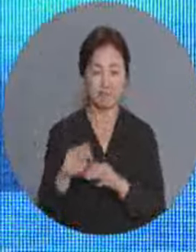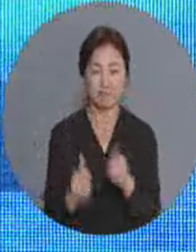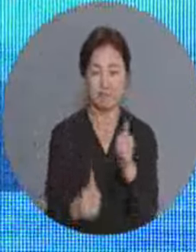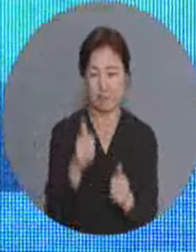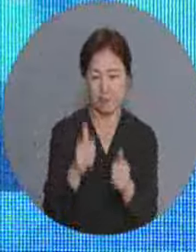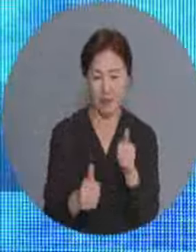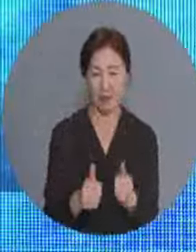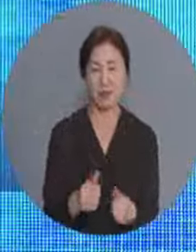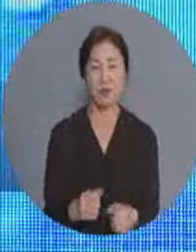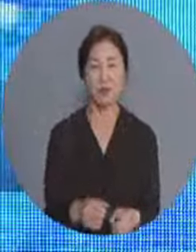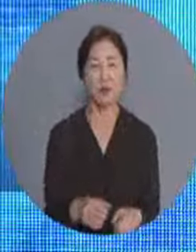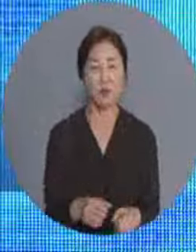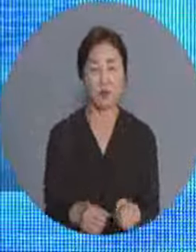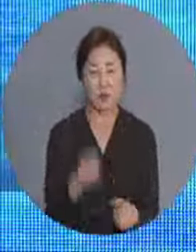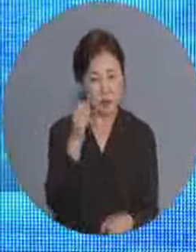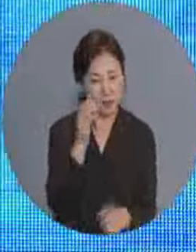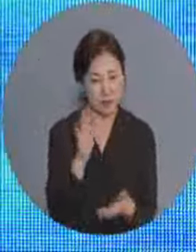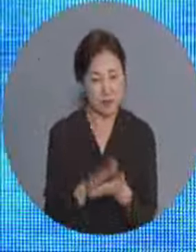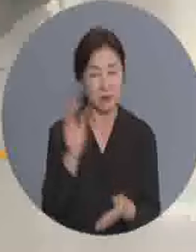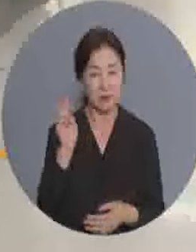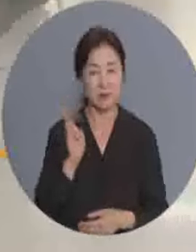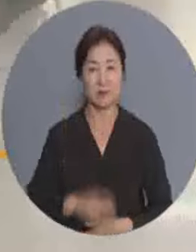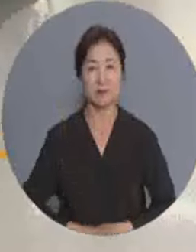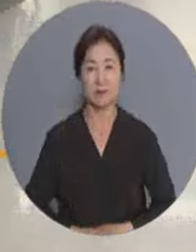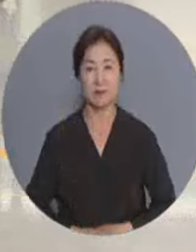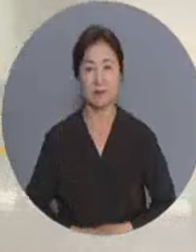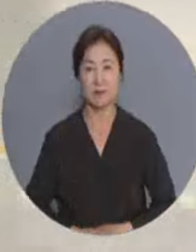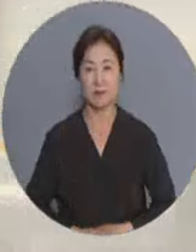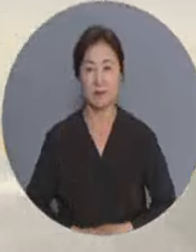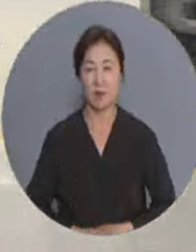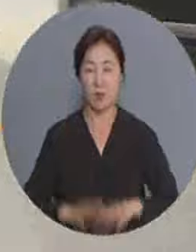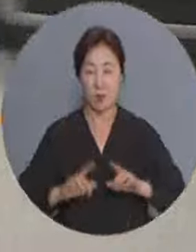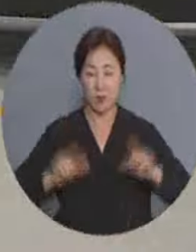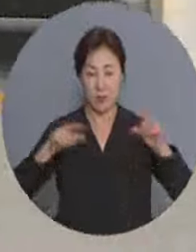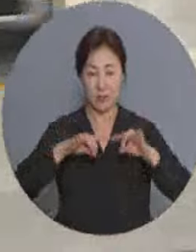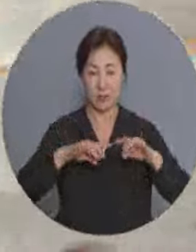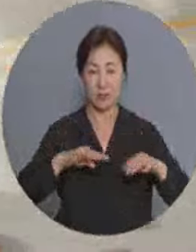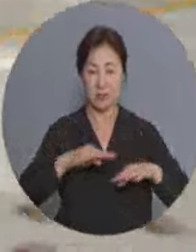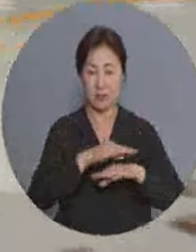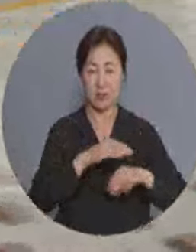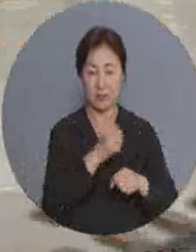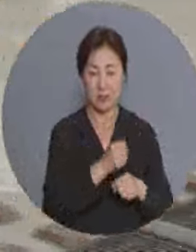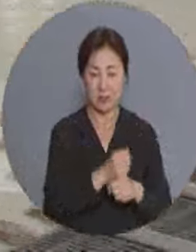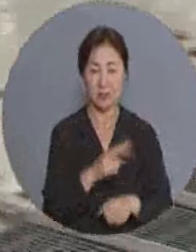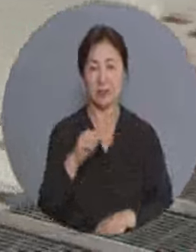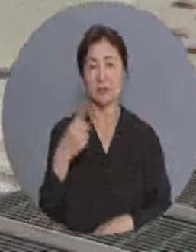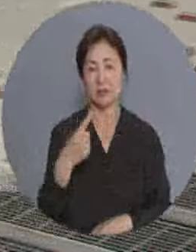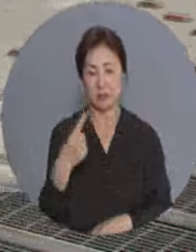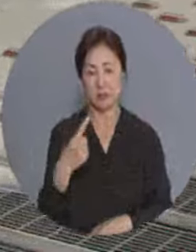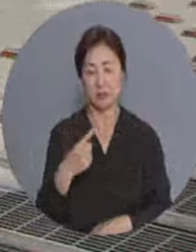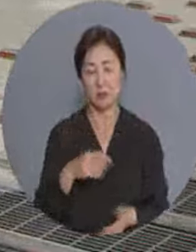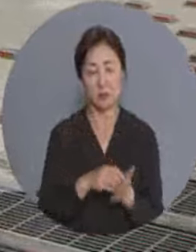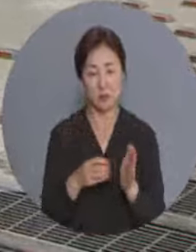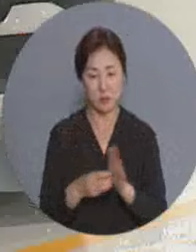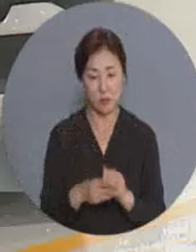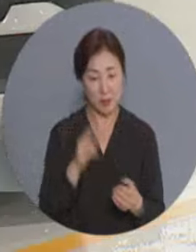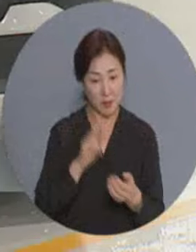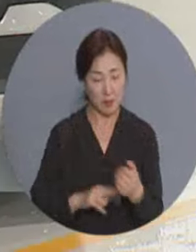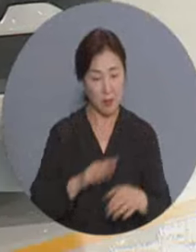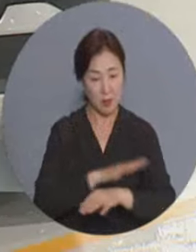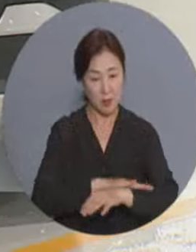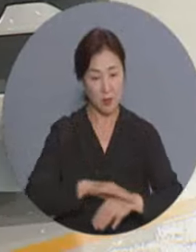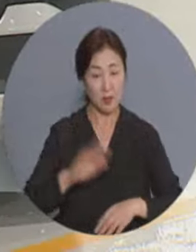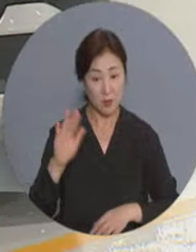놓고 치열한 경쟁을 치를 것으로 보입니다. 올해 전기차 생산 목표는 2만 천여 대. 판매가